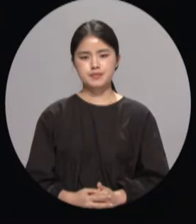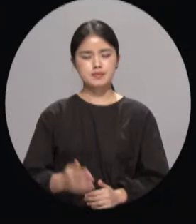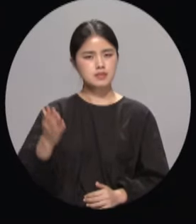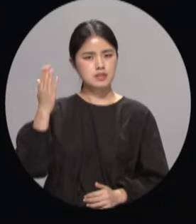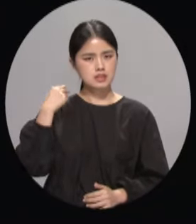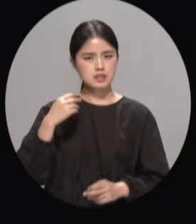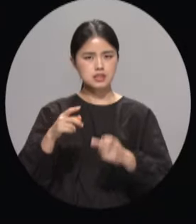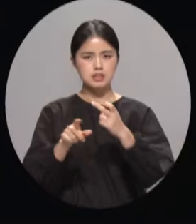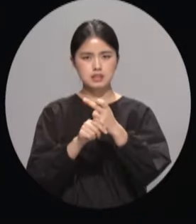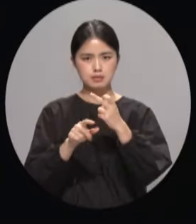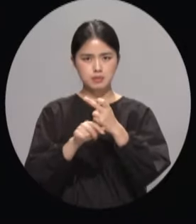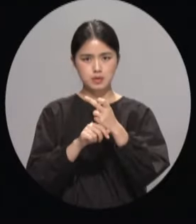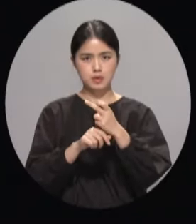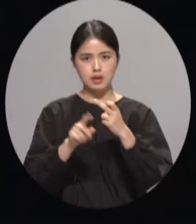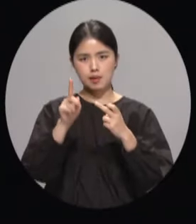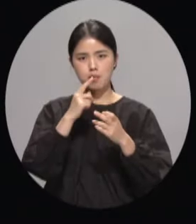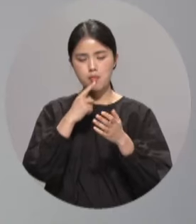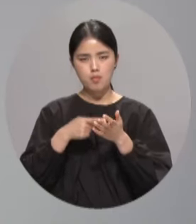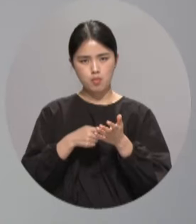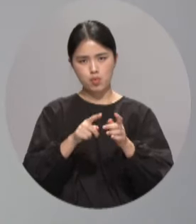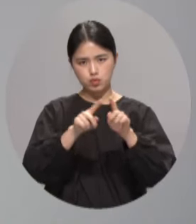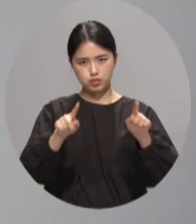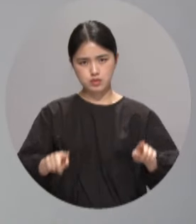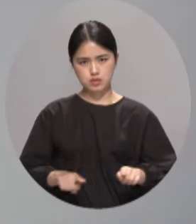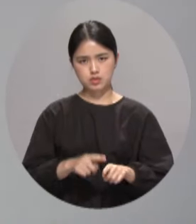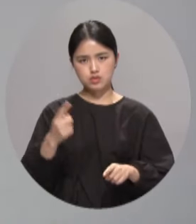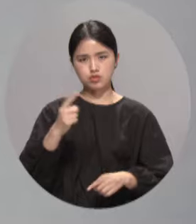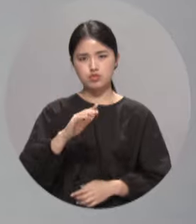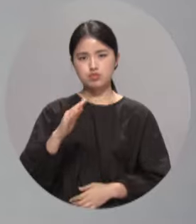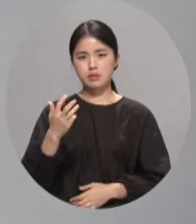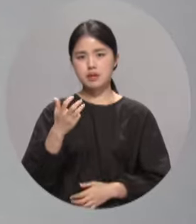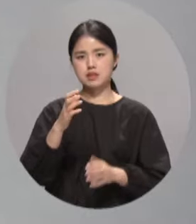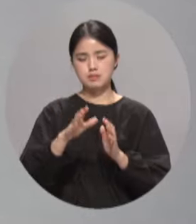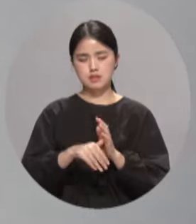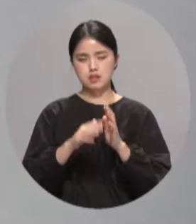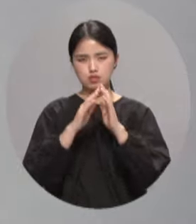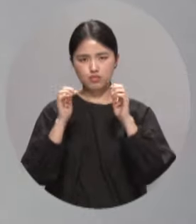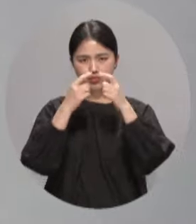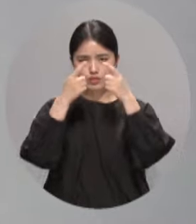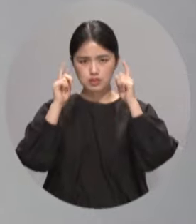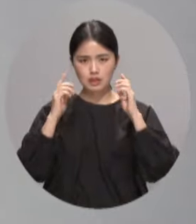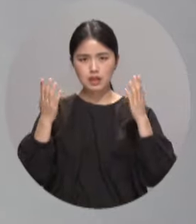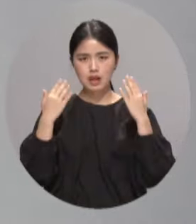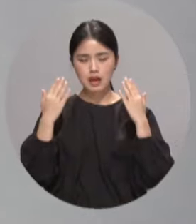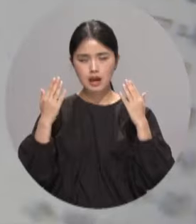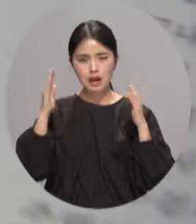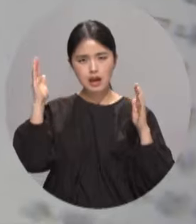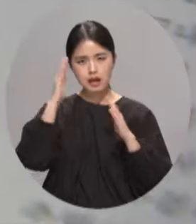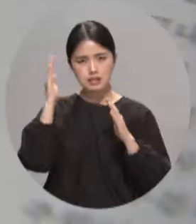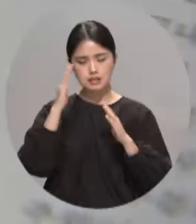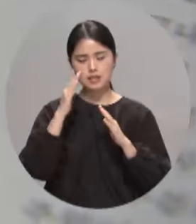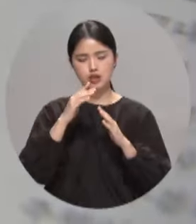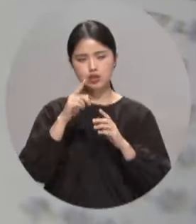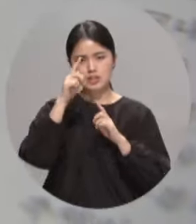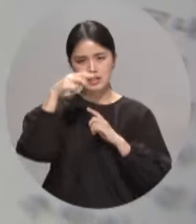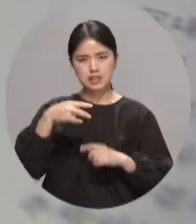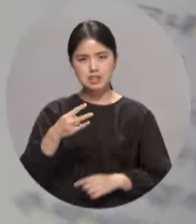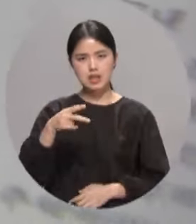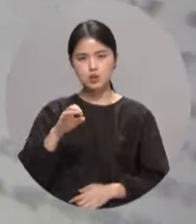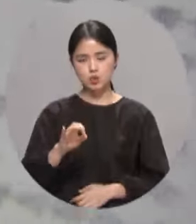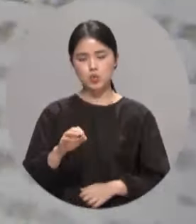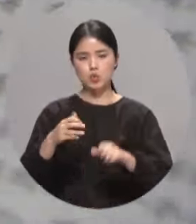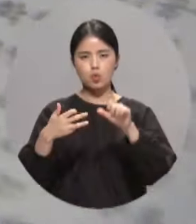지난해 12월에 나온 한 보고서. 1980년 당시 전북대에 재학 중이던 고 이세종 열사가